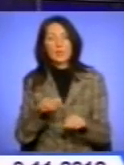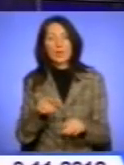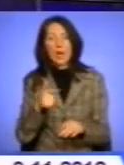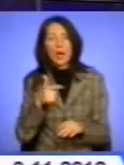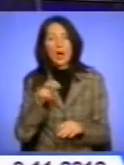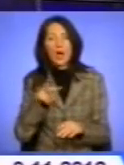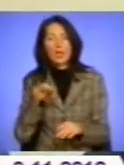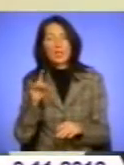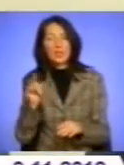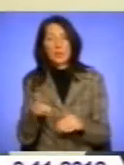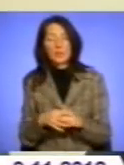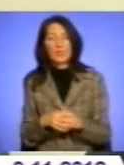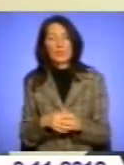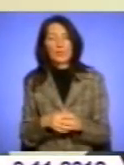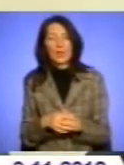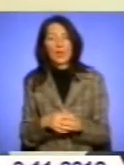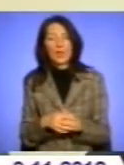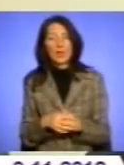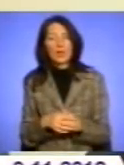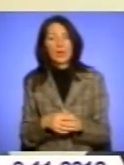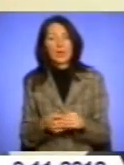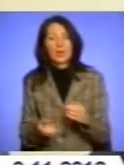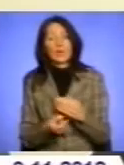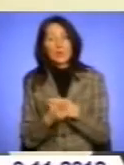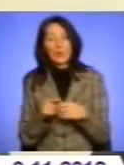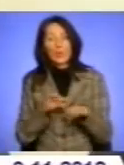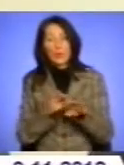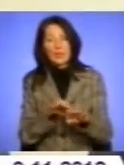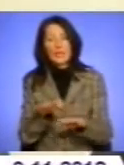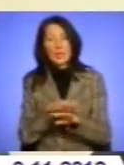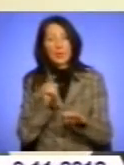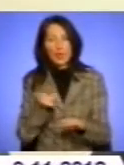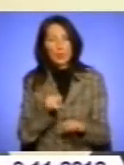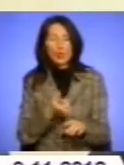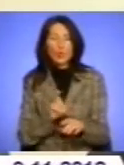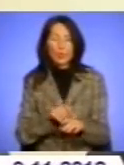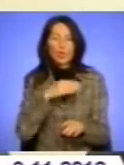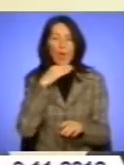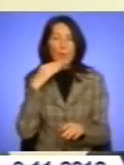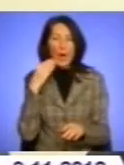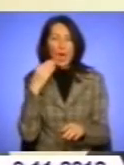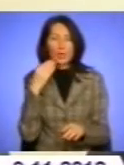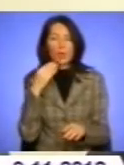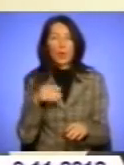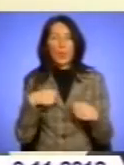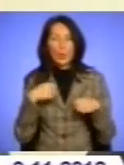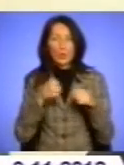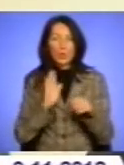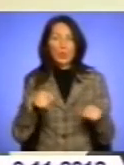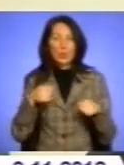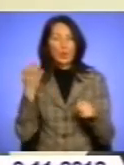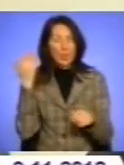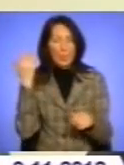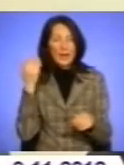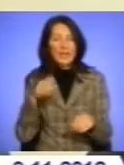Галицький. Визвана проведення ярмарку тим, що дуже багато продукції було продано на